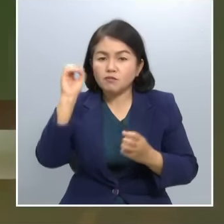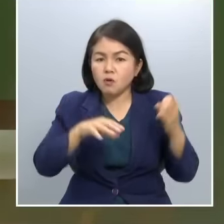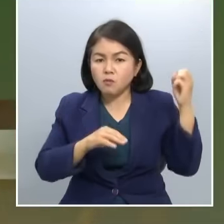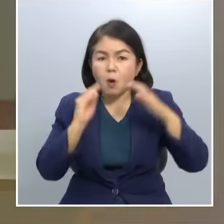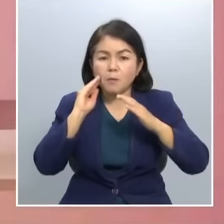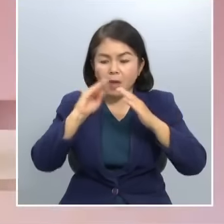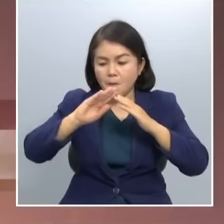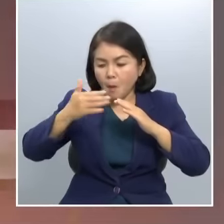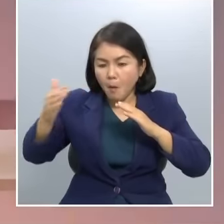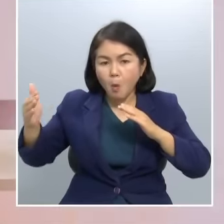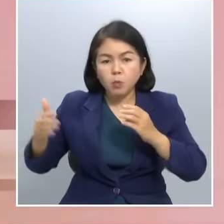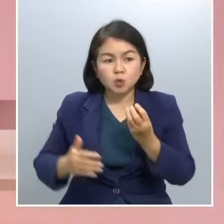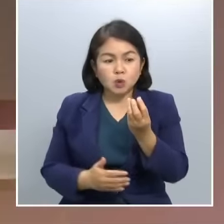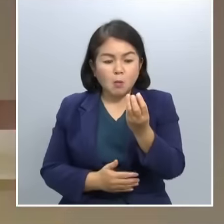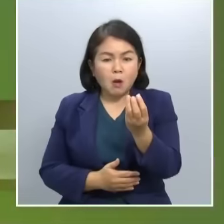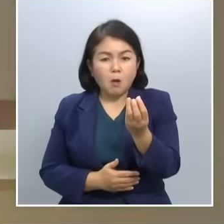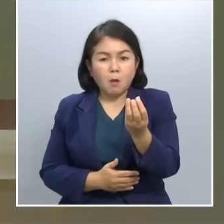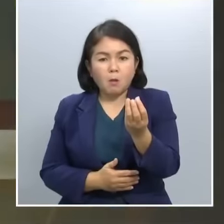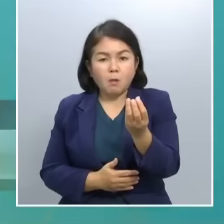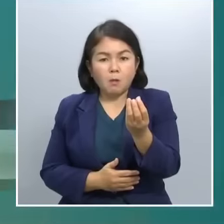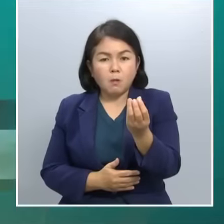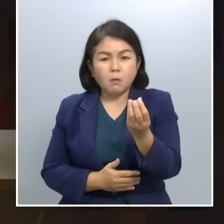โหก้อนใหญ่มาก